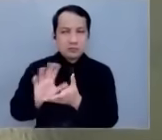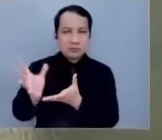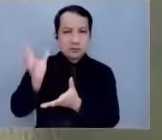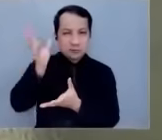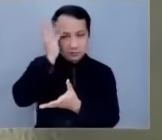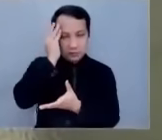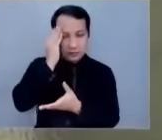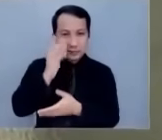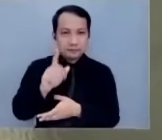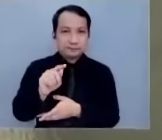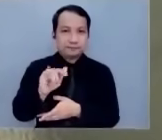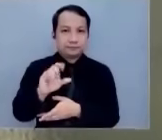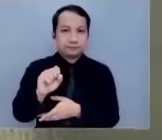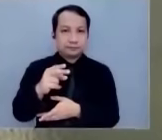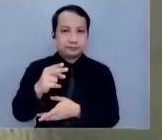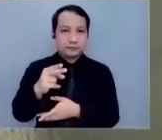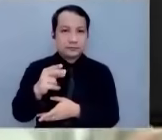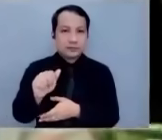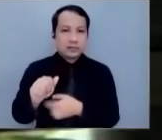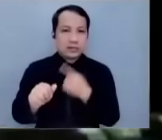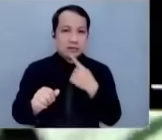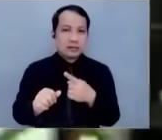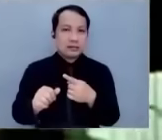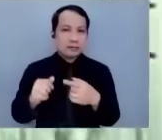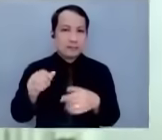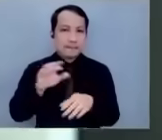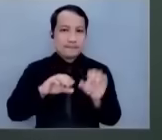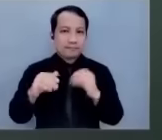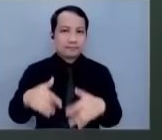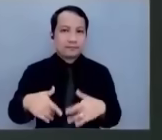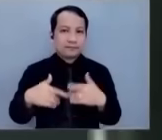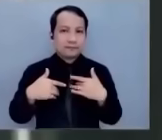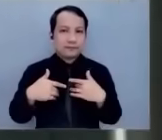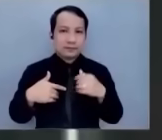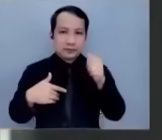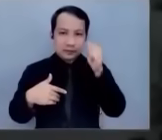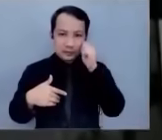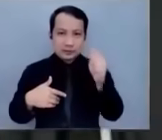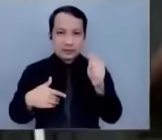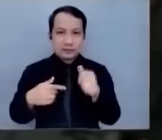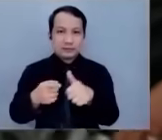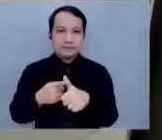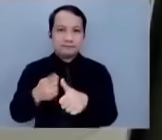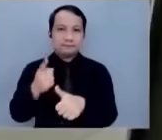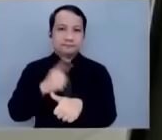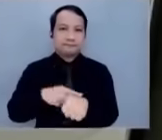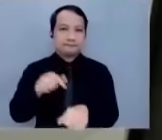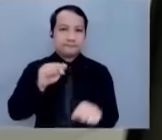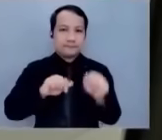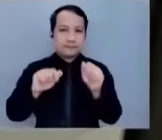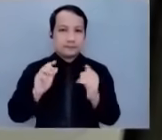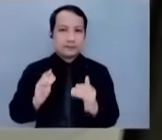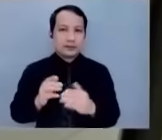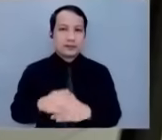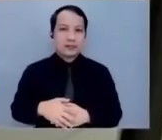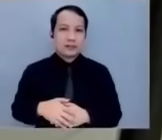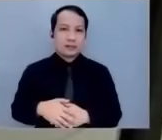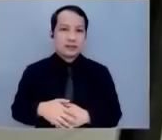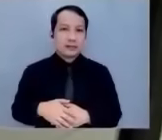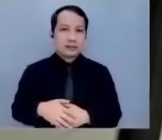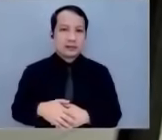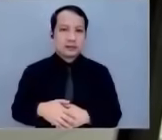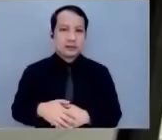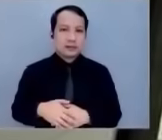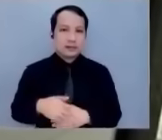naka-adjust na sa show life si Andres first day as an actor today kaya todo alalay tuloy si